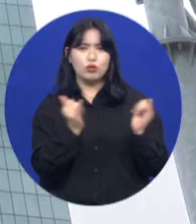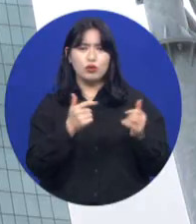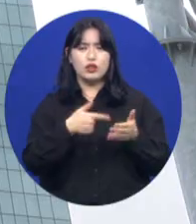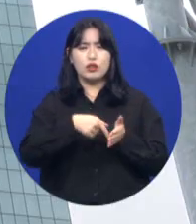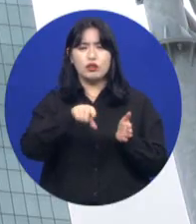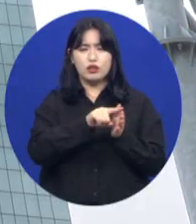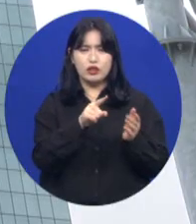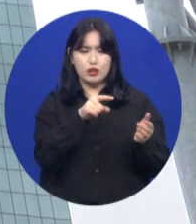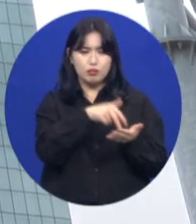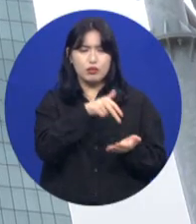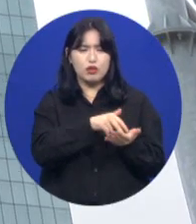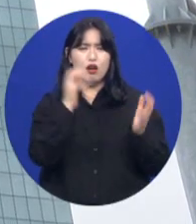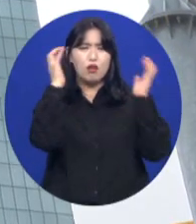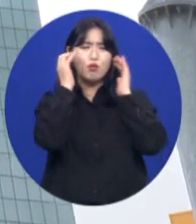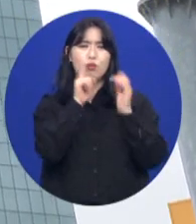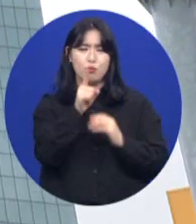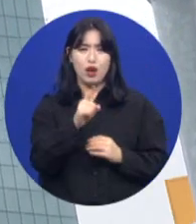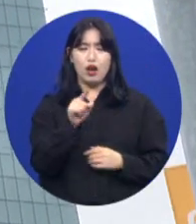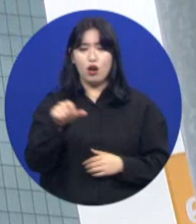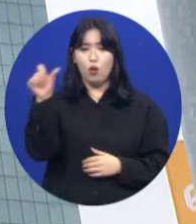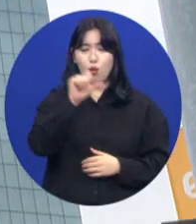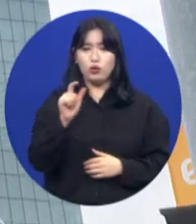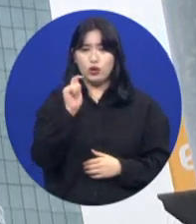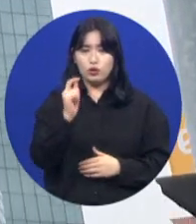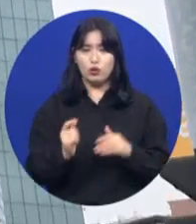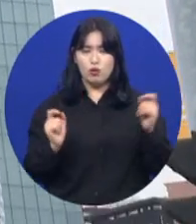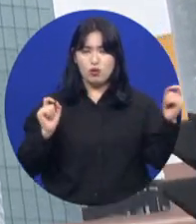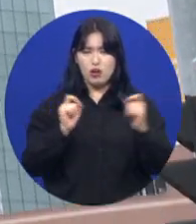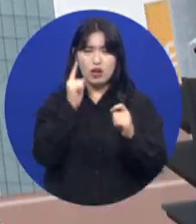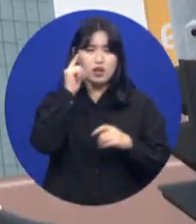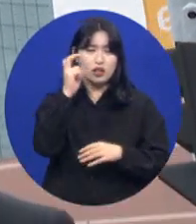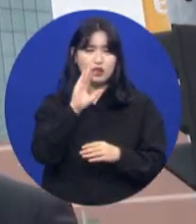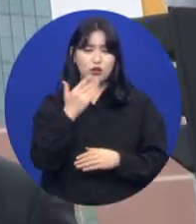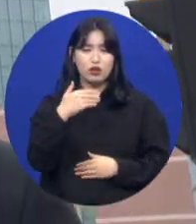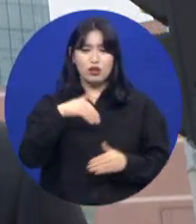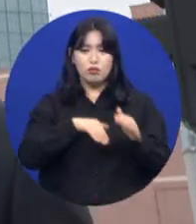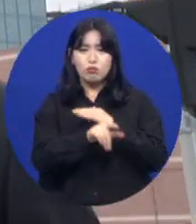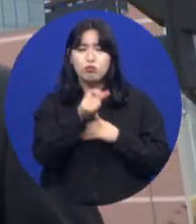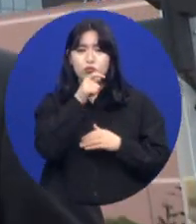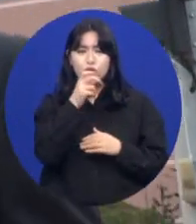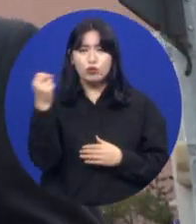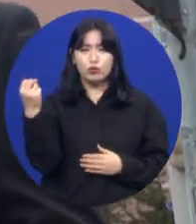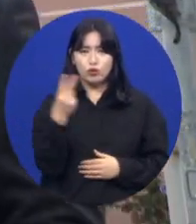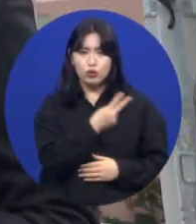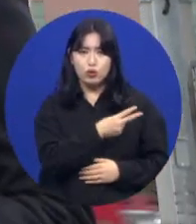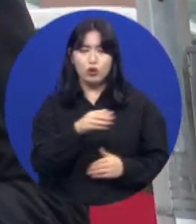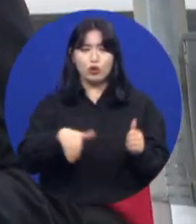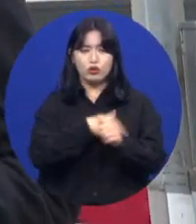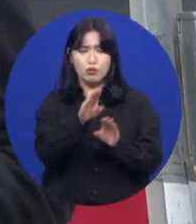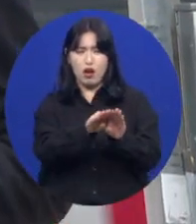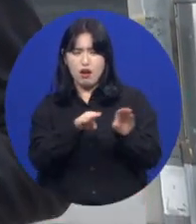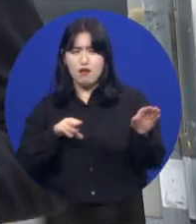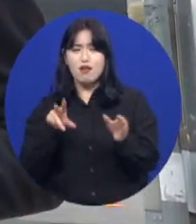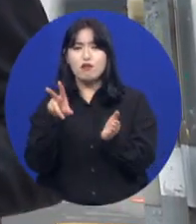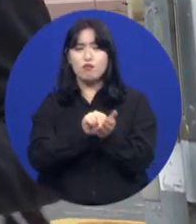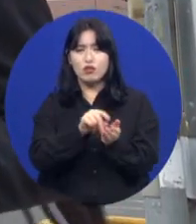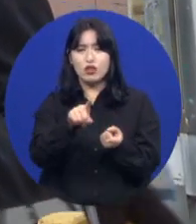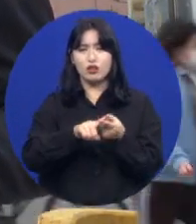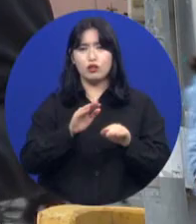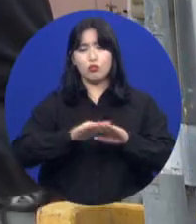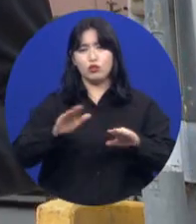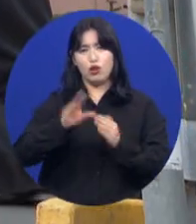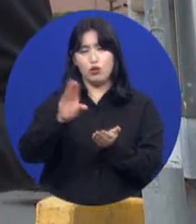있습니다. 여기다 하루 5천 톤 가까이 발생할 것으로 예상되는 하수 처리와 주변 교통 체증 문제가 풀어야